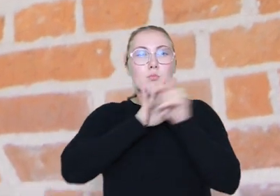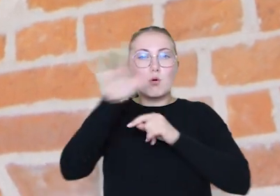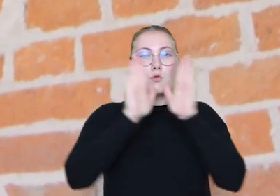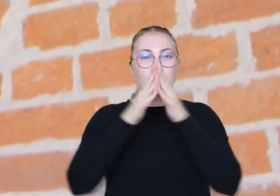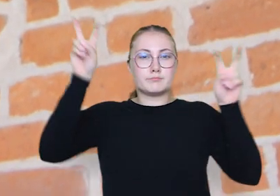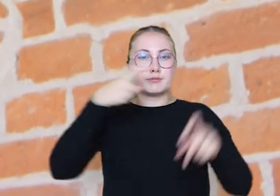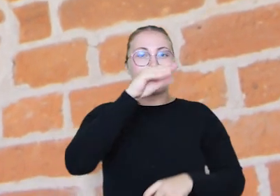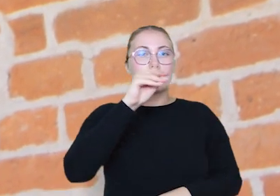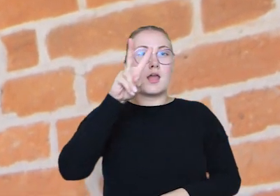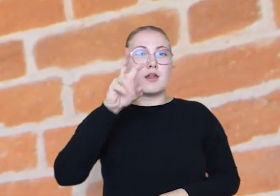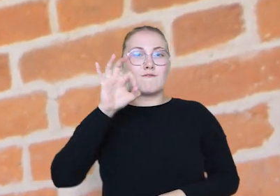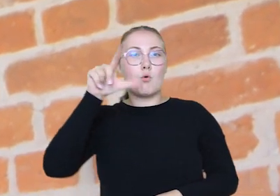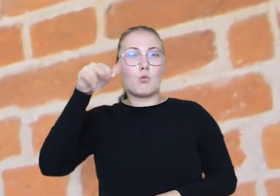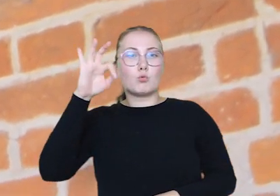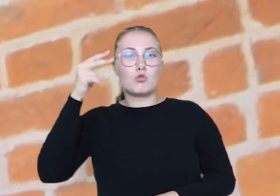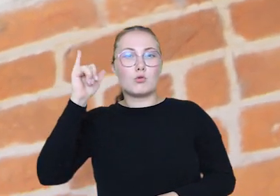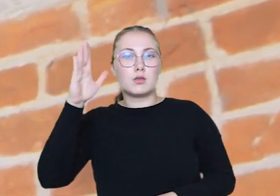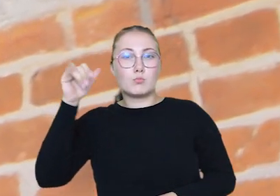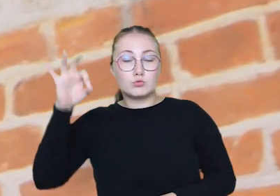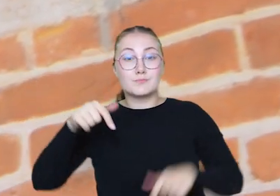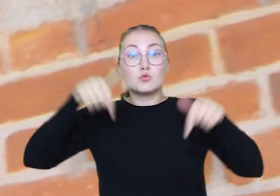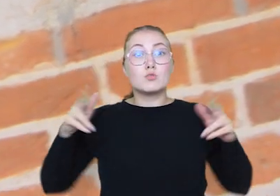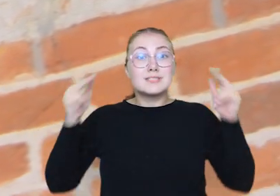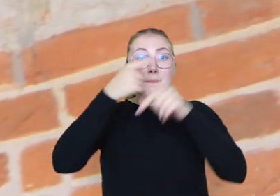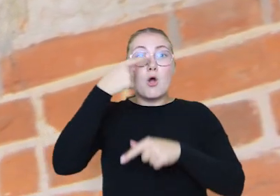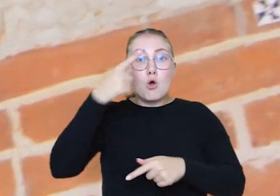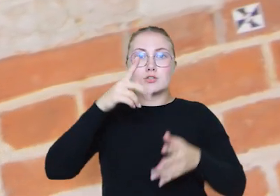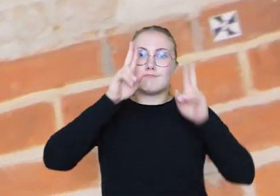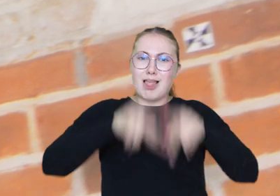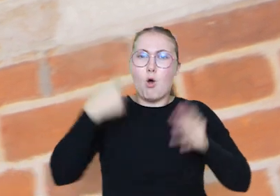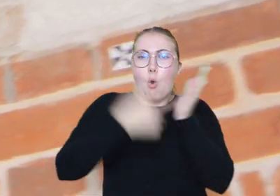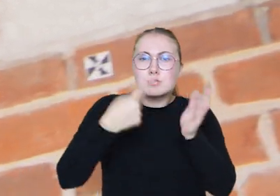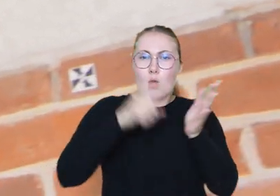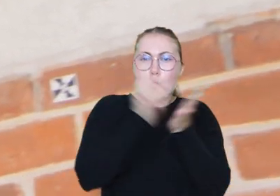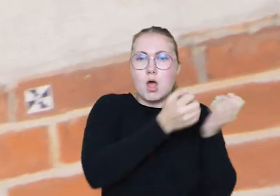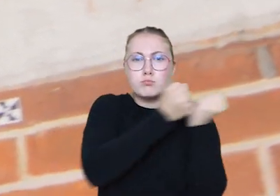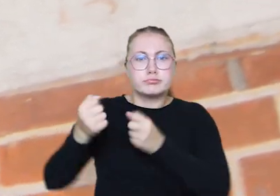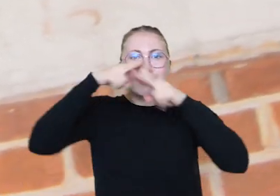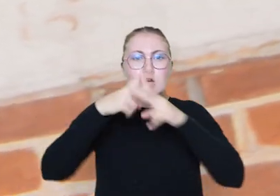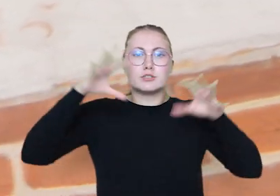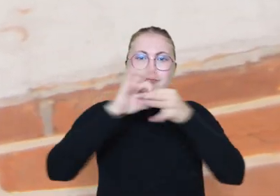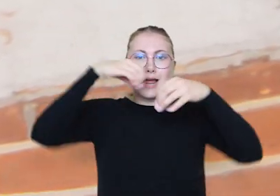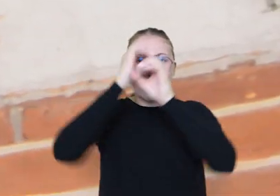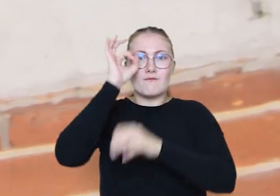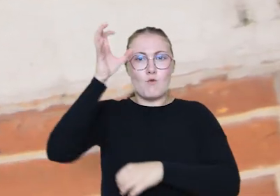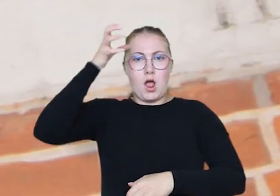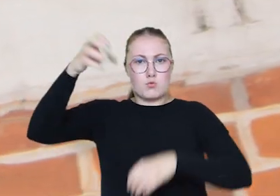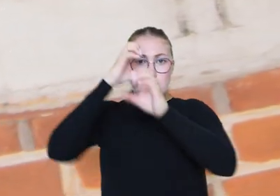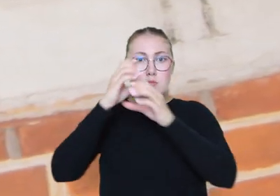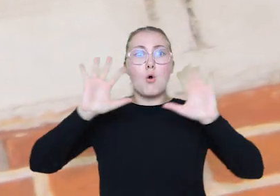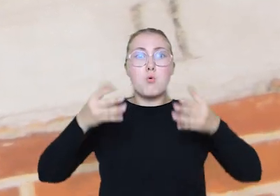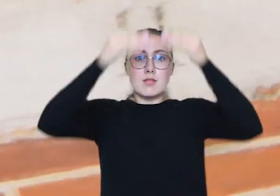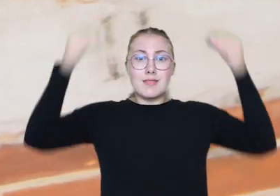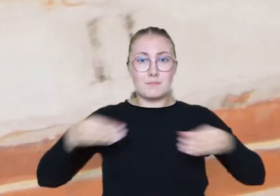Tutaj zaczął pisać swoje słynne dzieło De Revolutionibus. Tutaj w olsztyńskim zamku jest jedyny ocalały do naszych czasów przyrząd